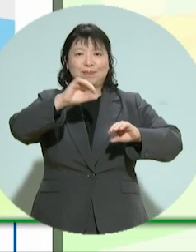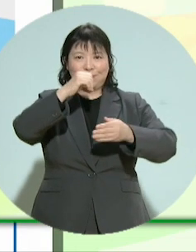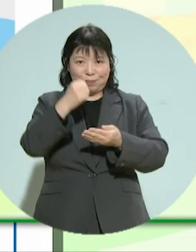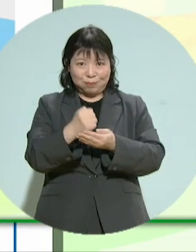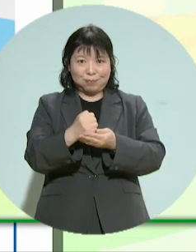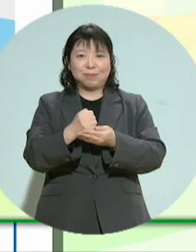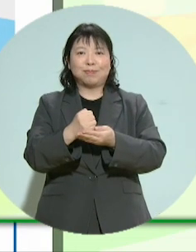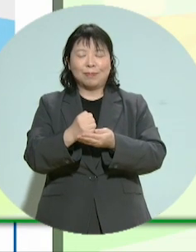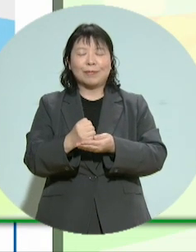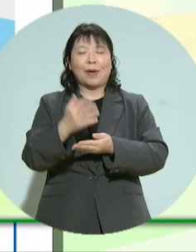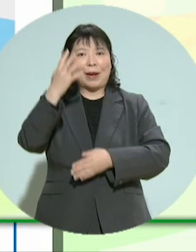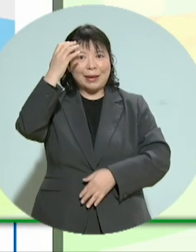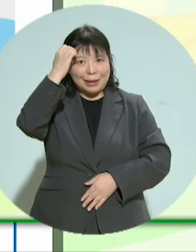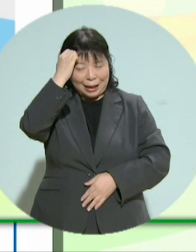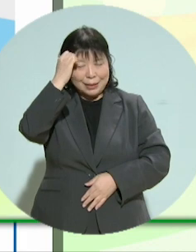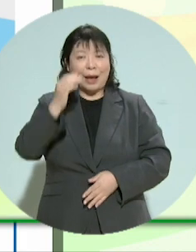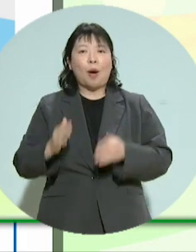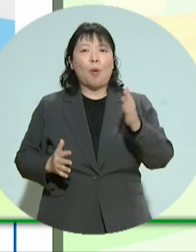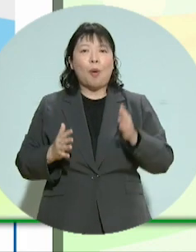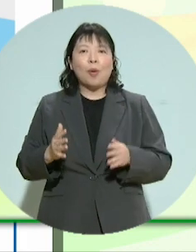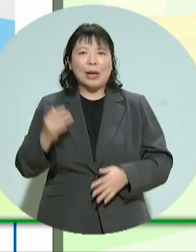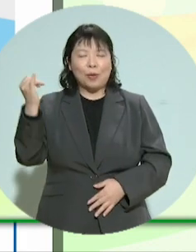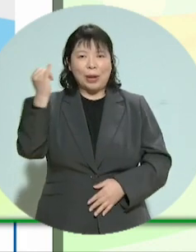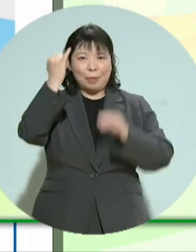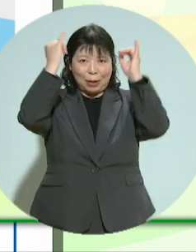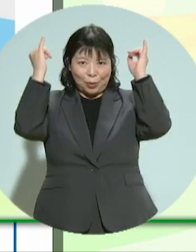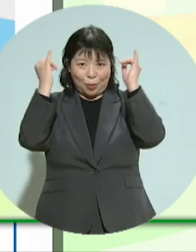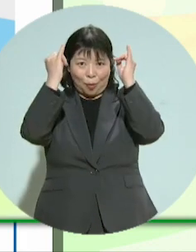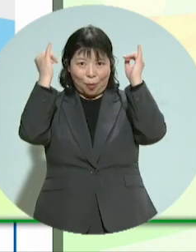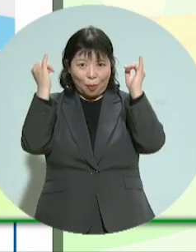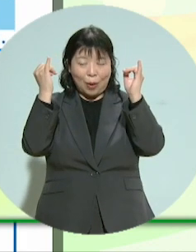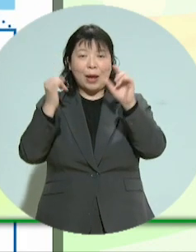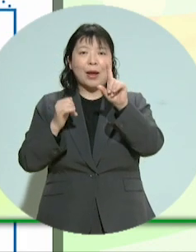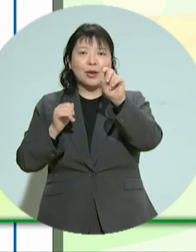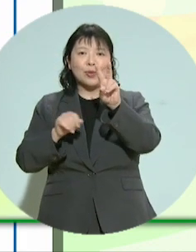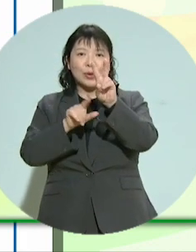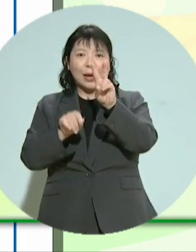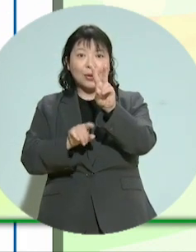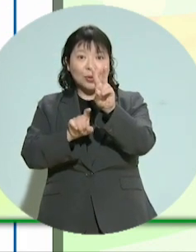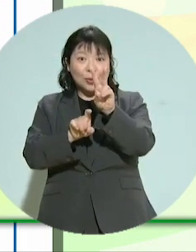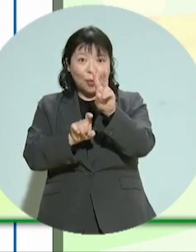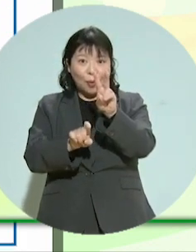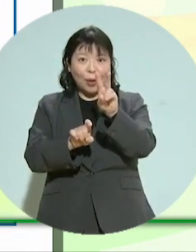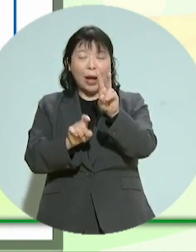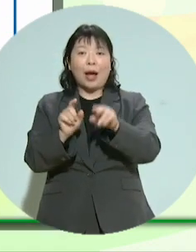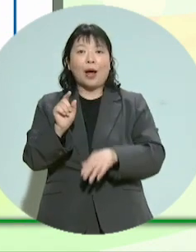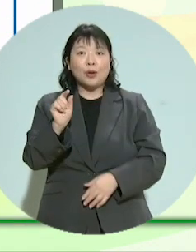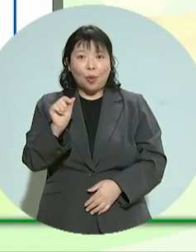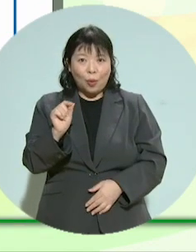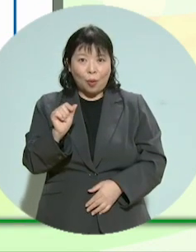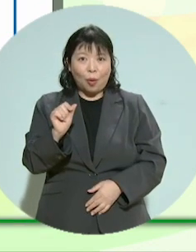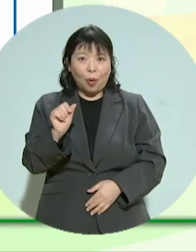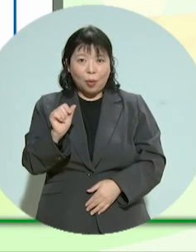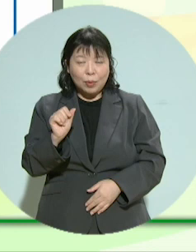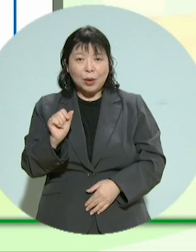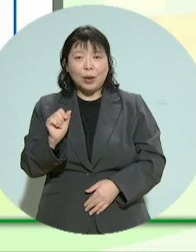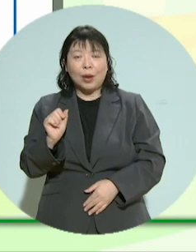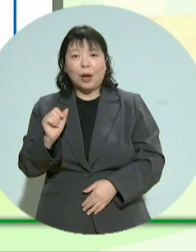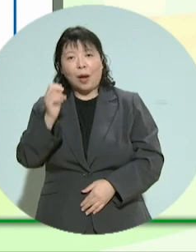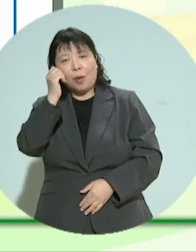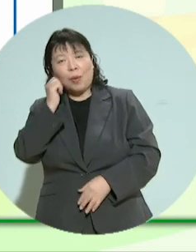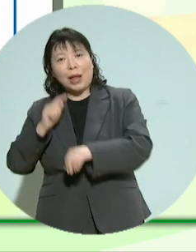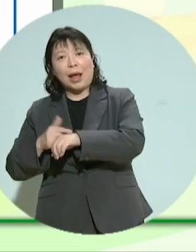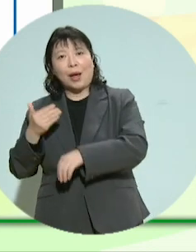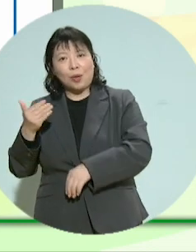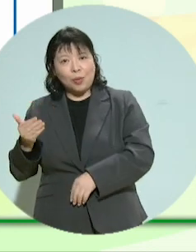全線開通を記念したウォーキングイベントは、開通前となる来月10日土曜日の午前9時から午後